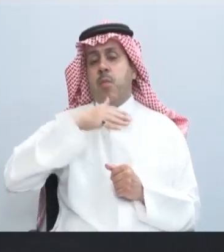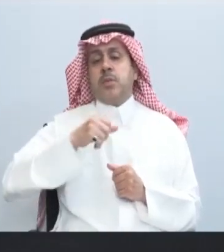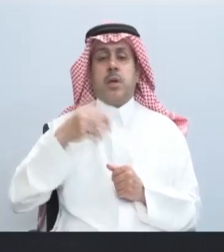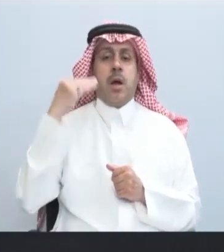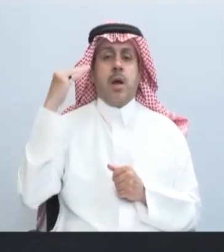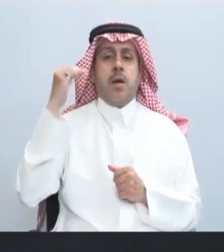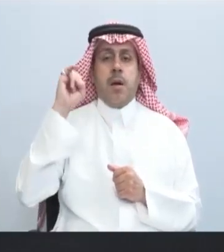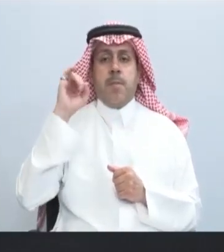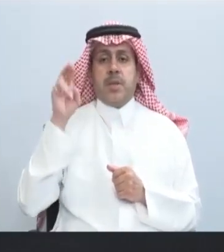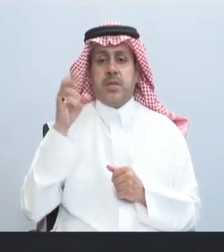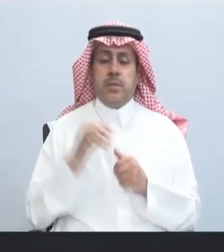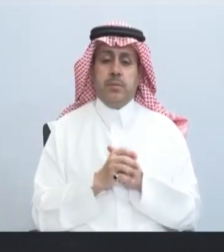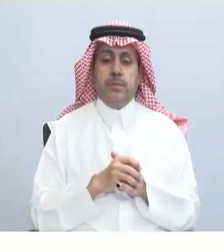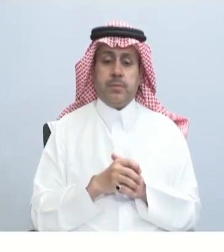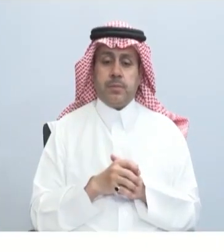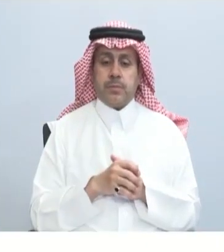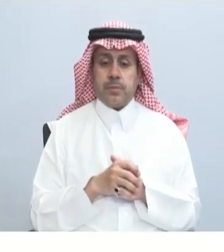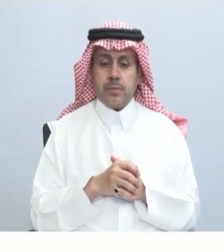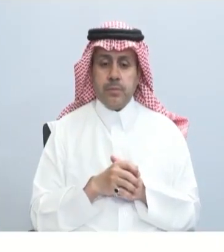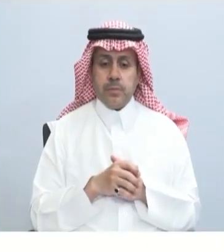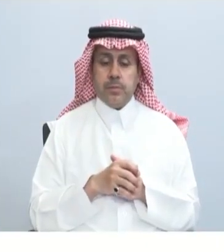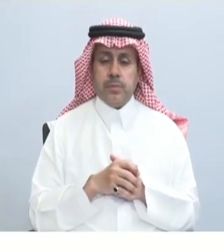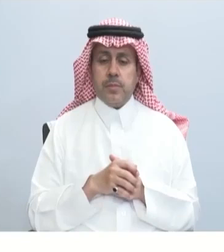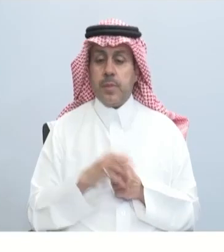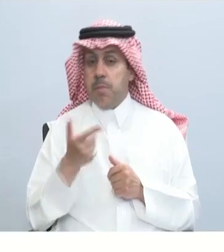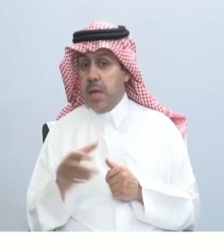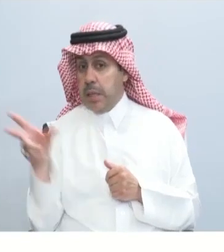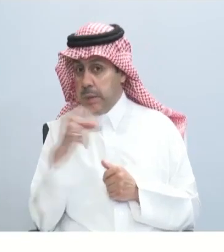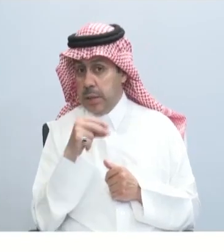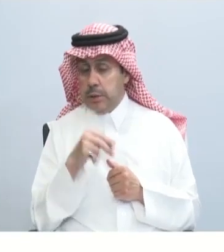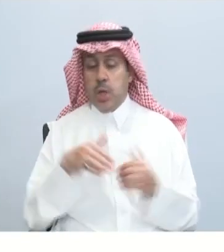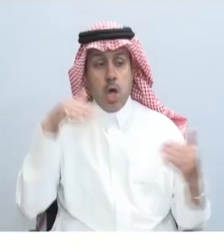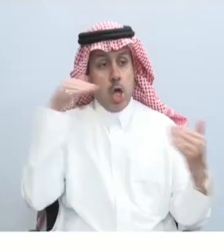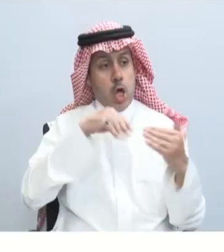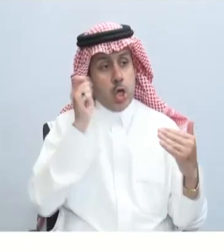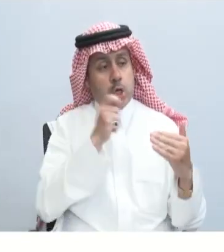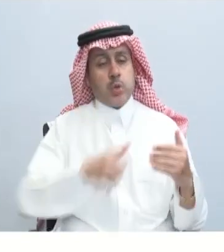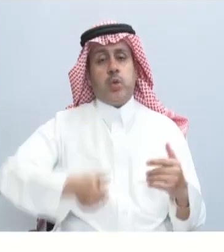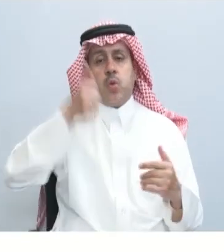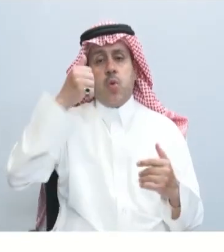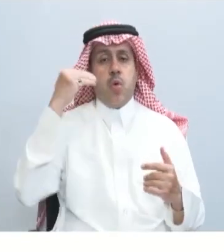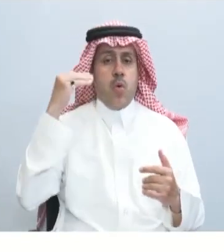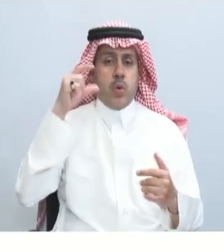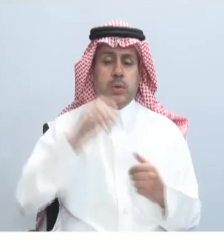عبد المطلب اذا ما هي نتيجه غزوه احد